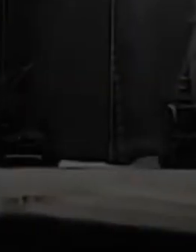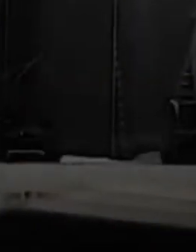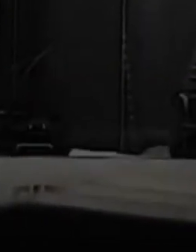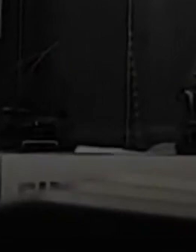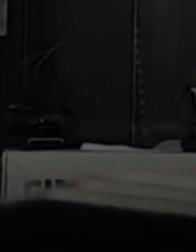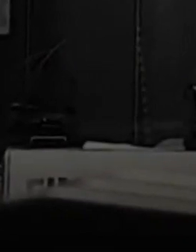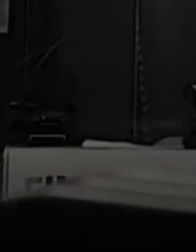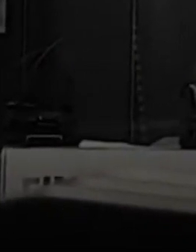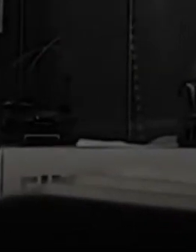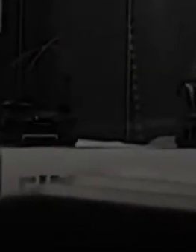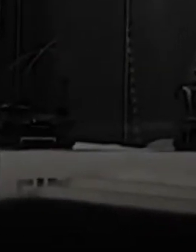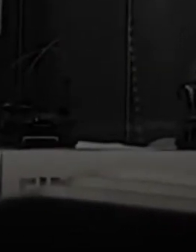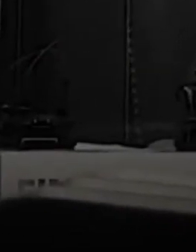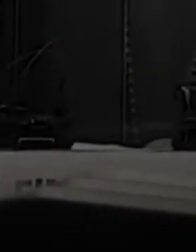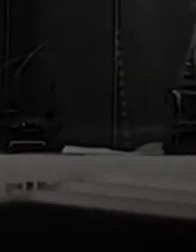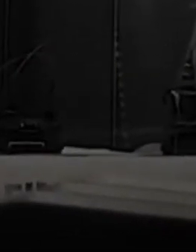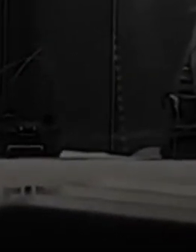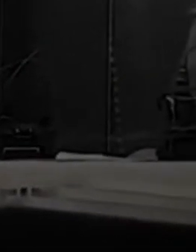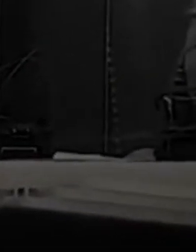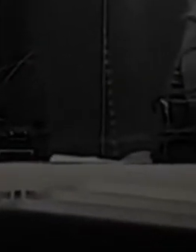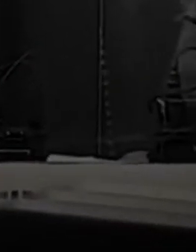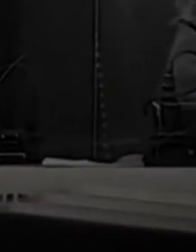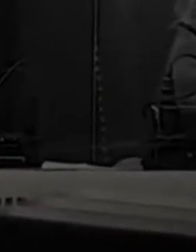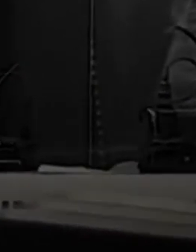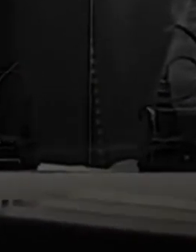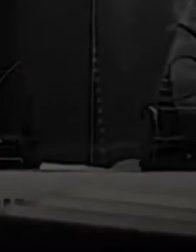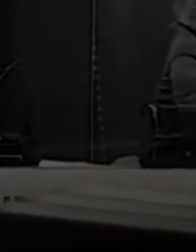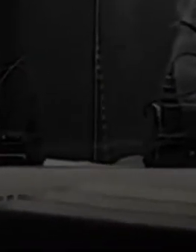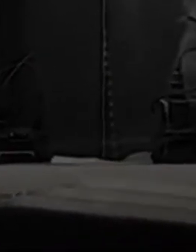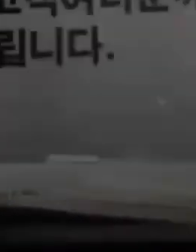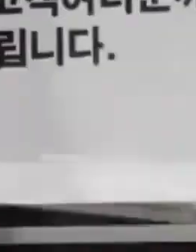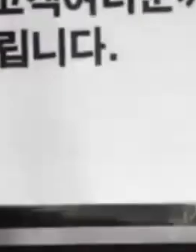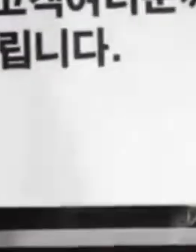전쟁터에 보냈으면 초라하게 주시겠죠.